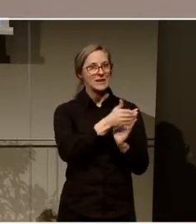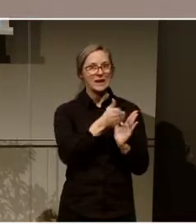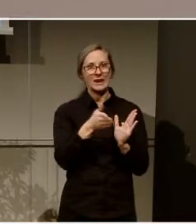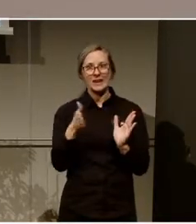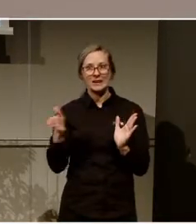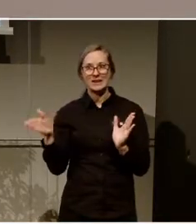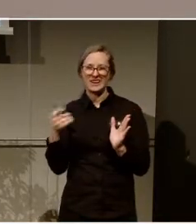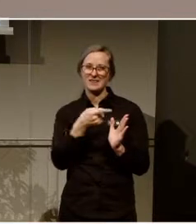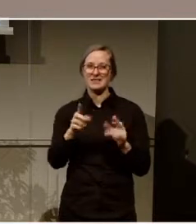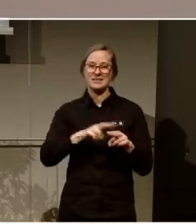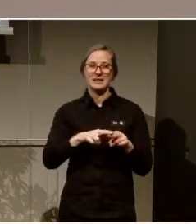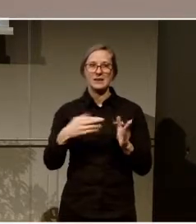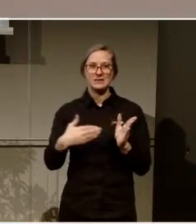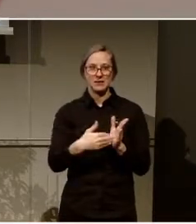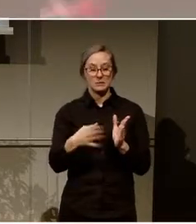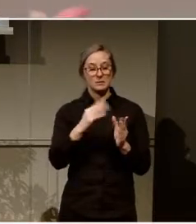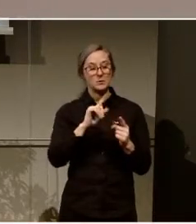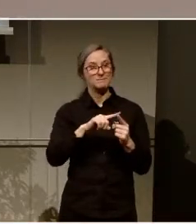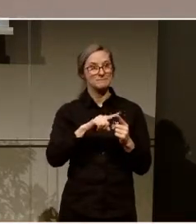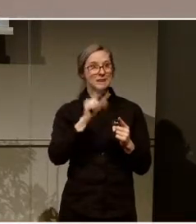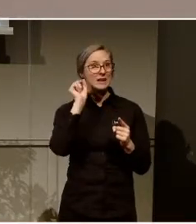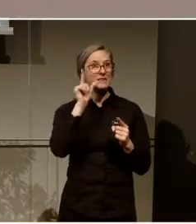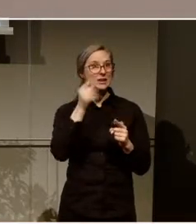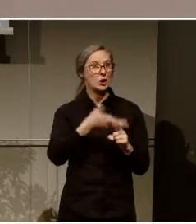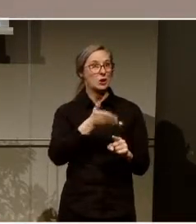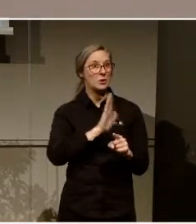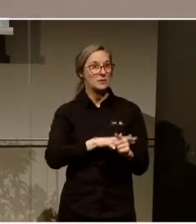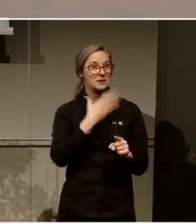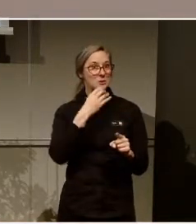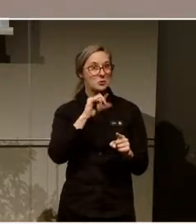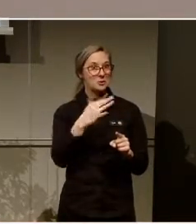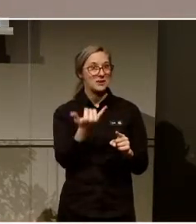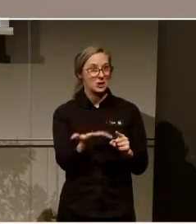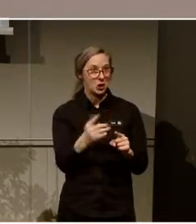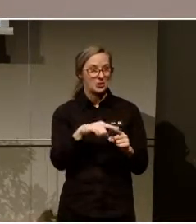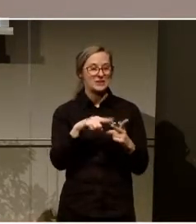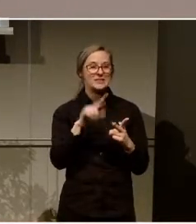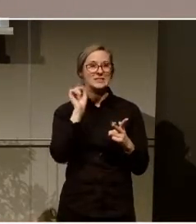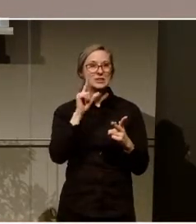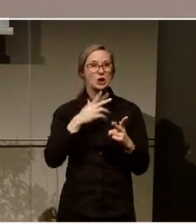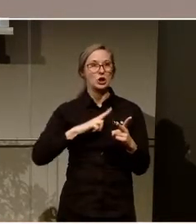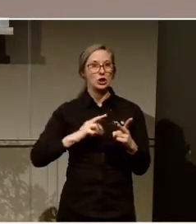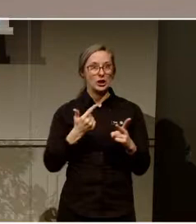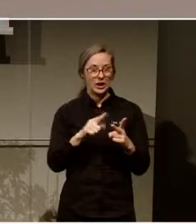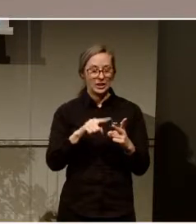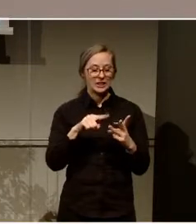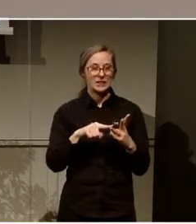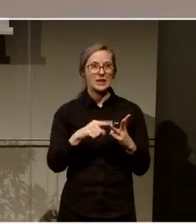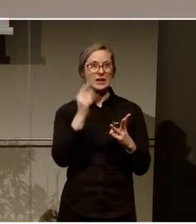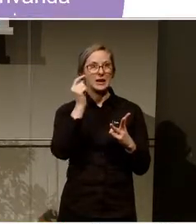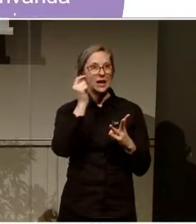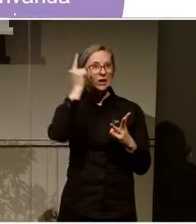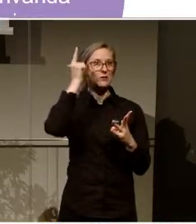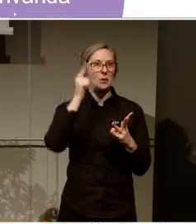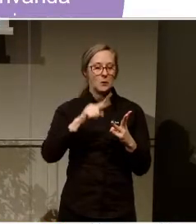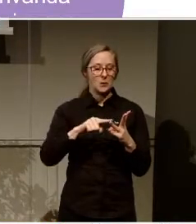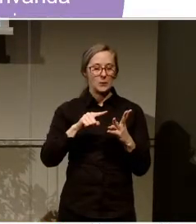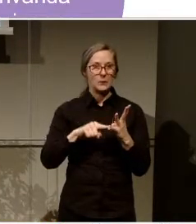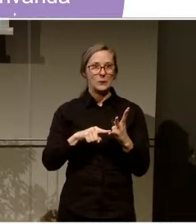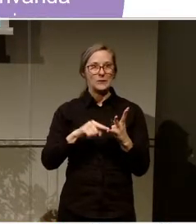känner till. Och det är ju digital kompetens som vi pratar om här idag. Digital trygghet, digital innovation,